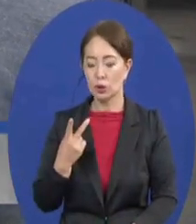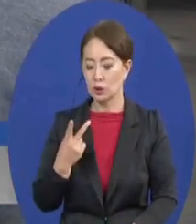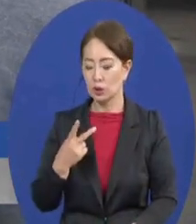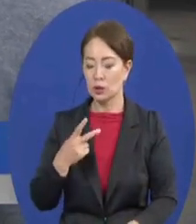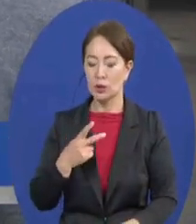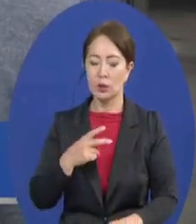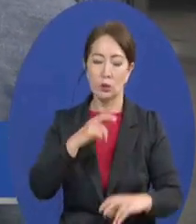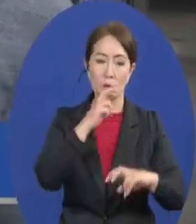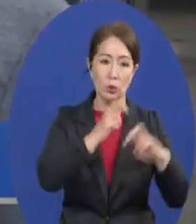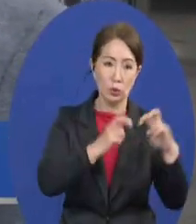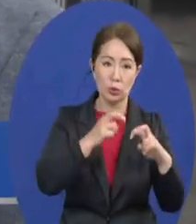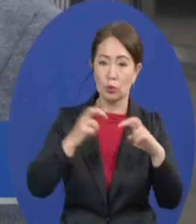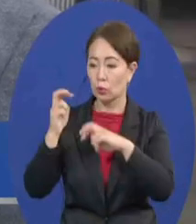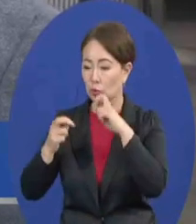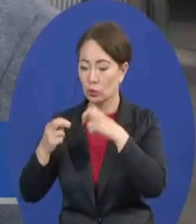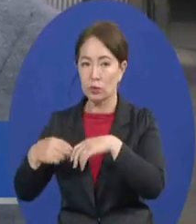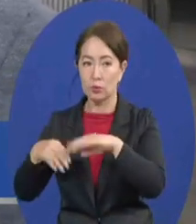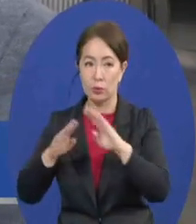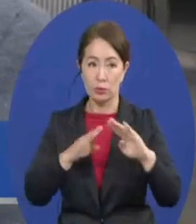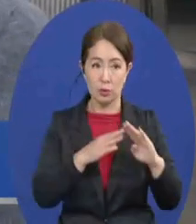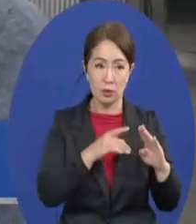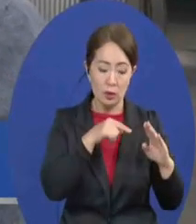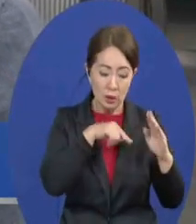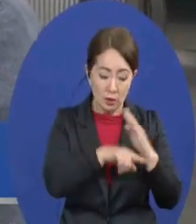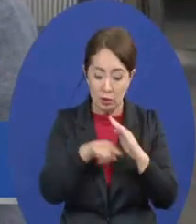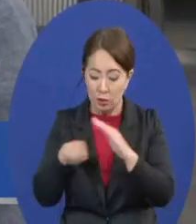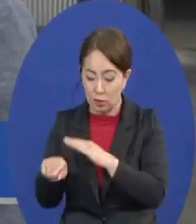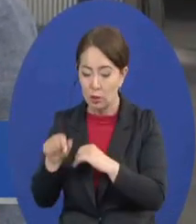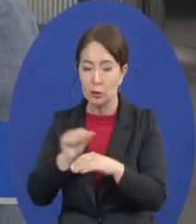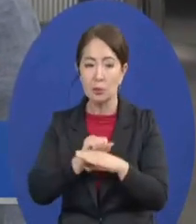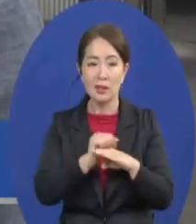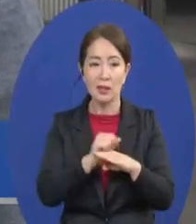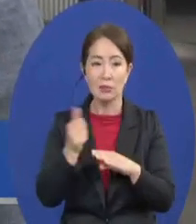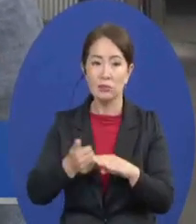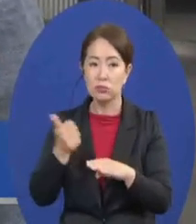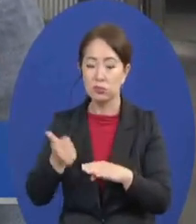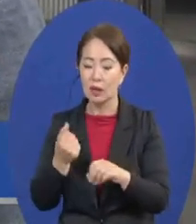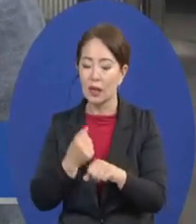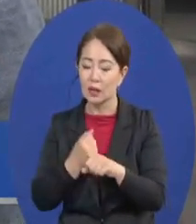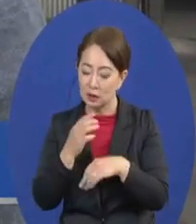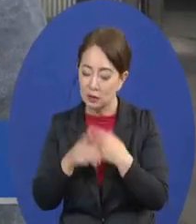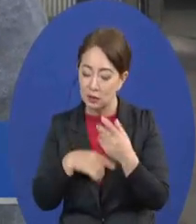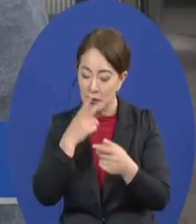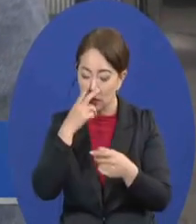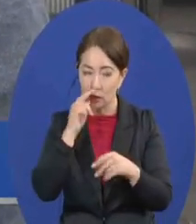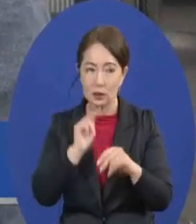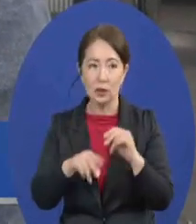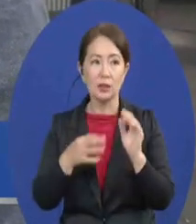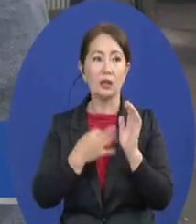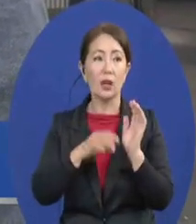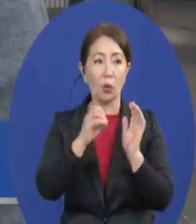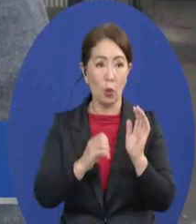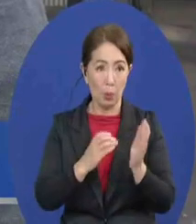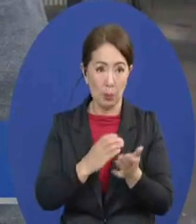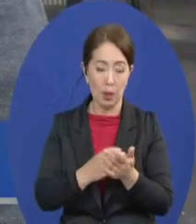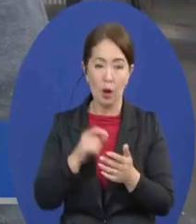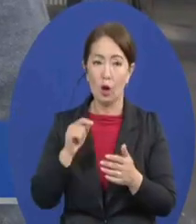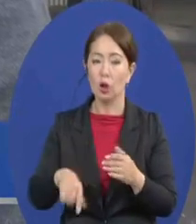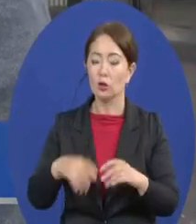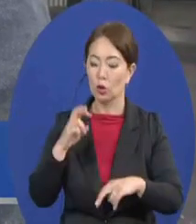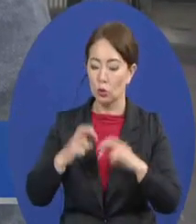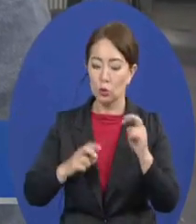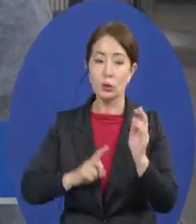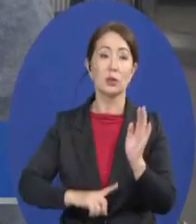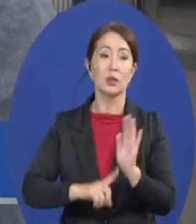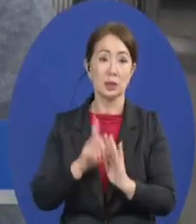сайдруулсан шахмал төс үйлдвэрлэх үйлдвэрлэлийн үлийн бэлтгэл хангах ажлын гүйцэтгэл бол 80 орчим хөлтэй байна. Тэгээ өнөөдөр